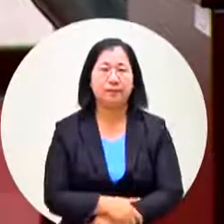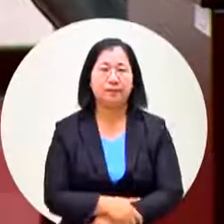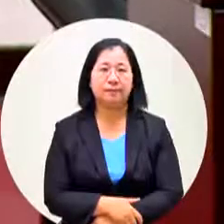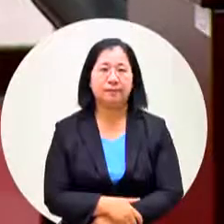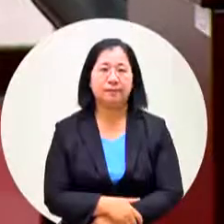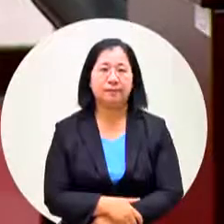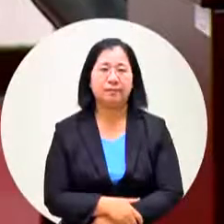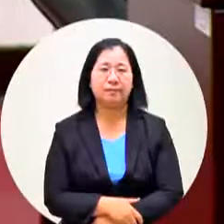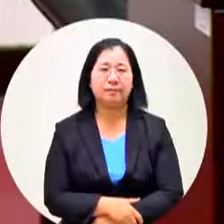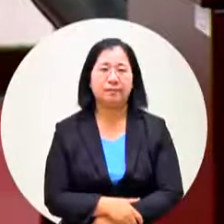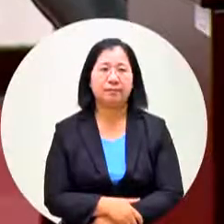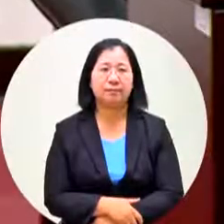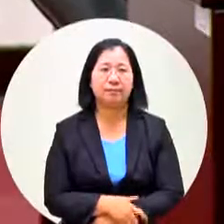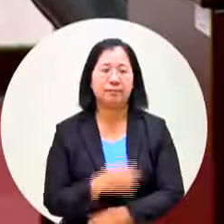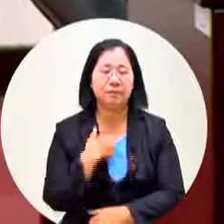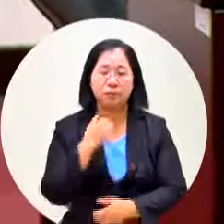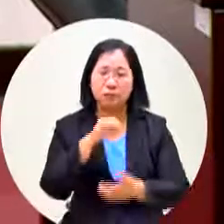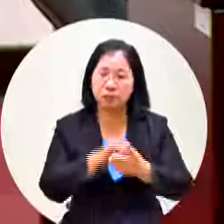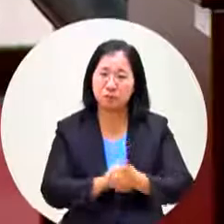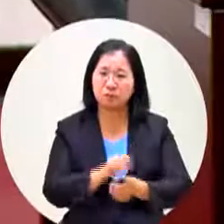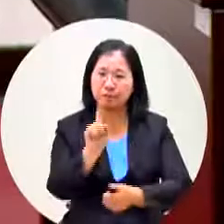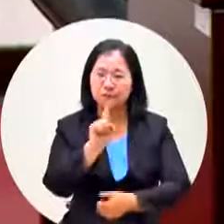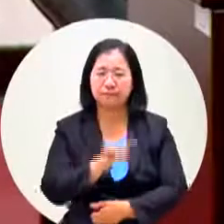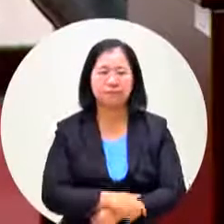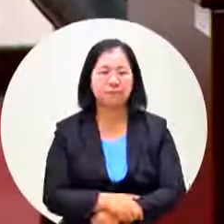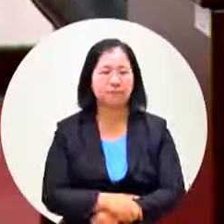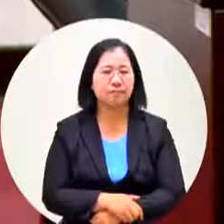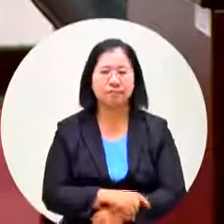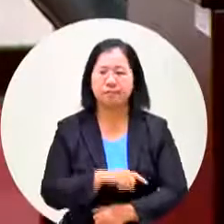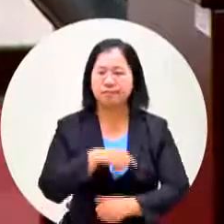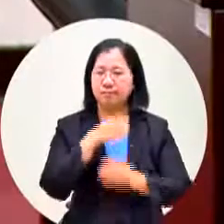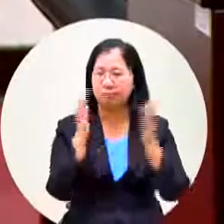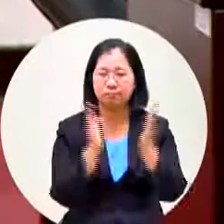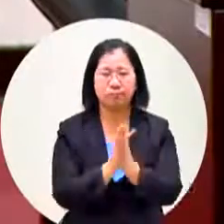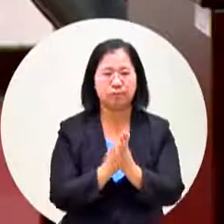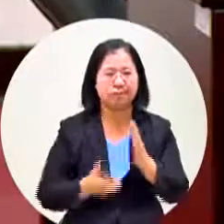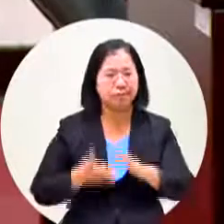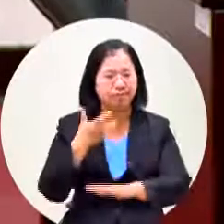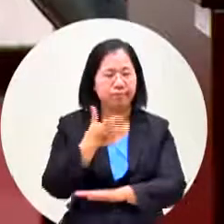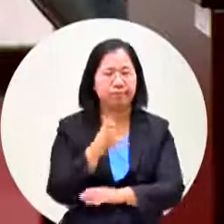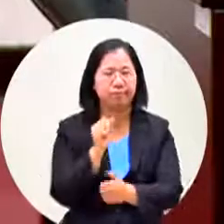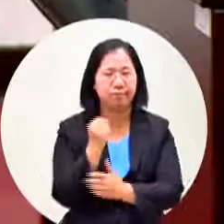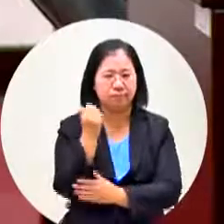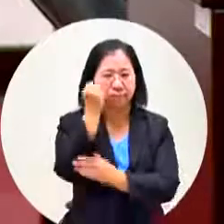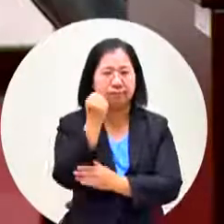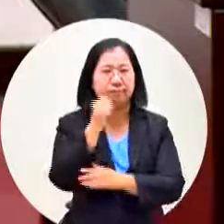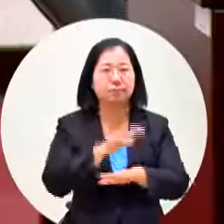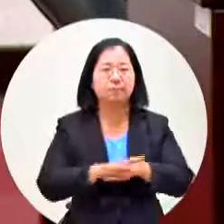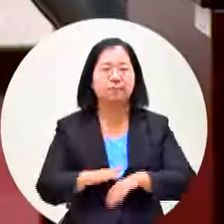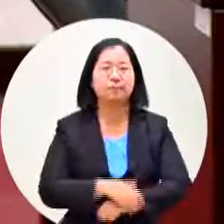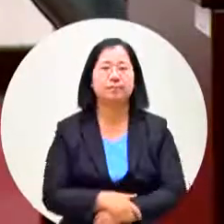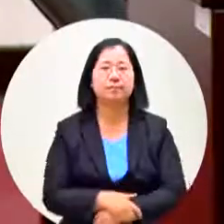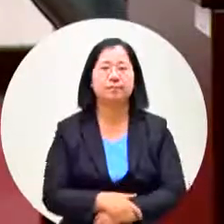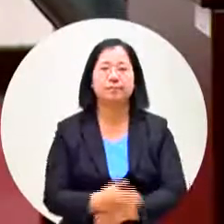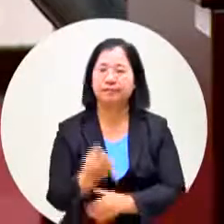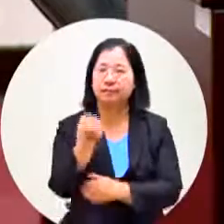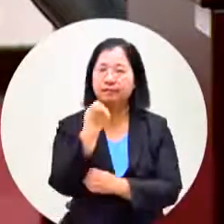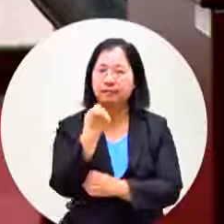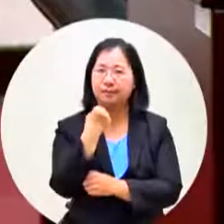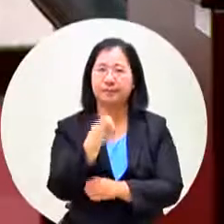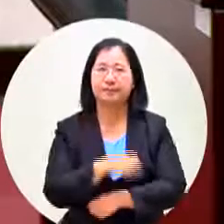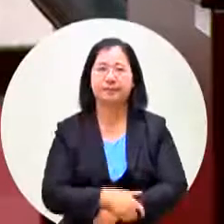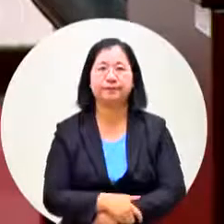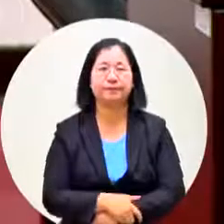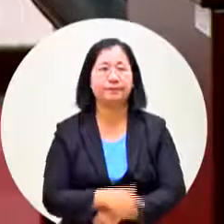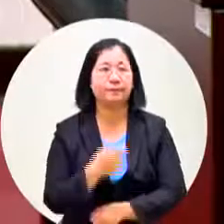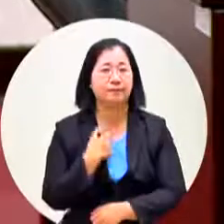啊什么会的这个决定吼、哦，会全力甲你支持啦吼、哦。这个市长加油啦吼、哦。来，我首